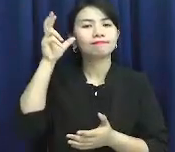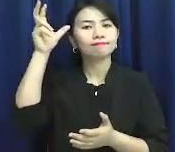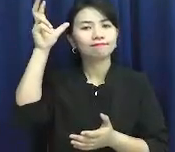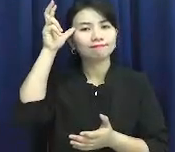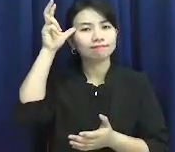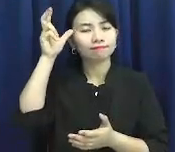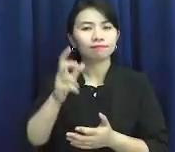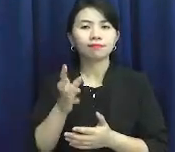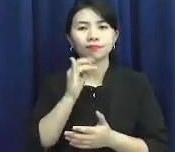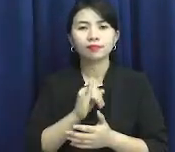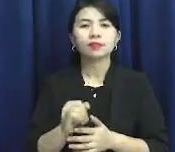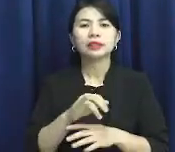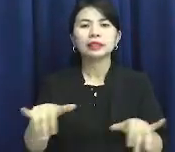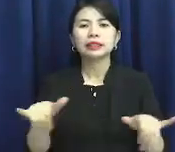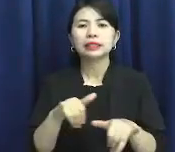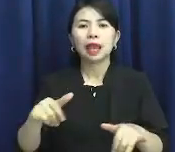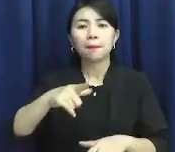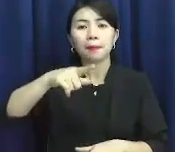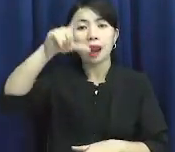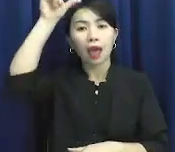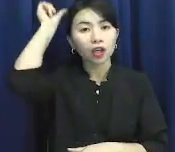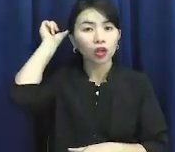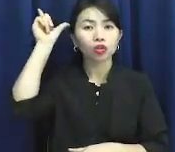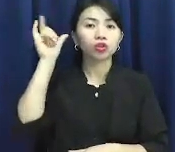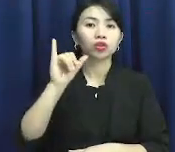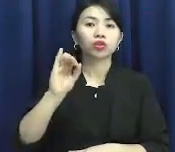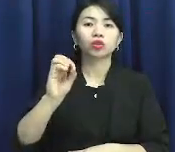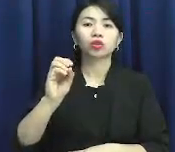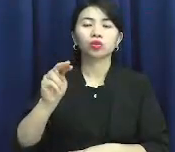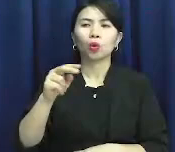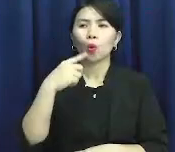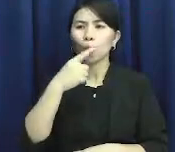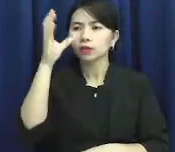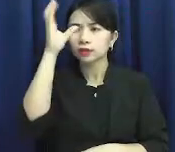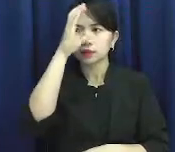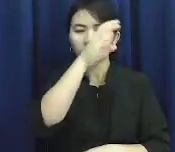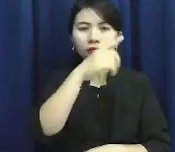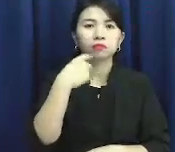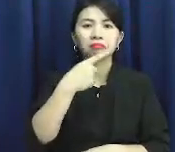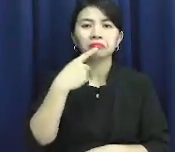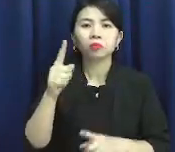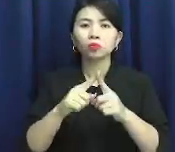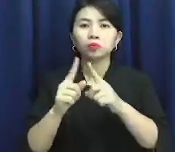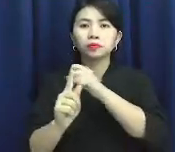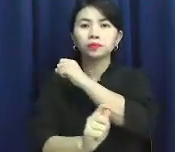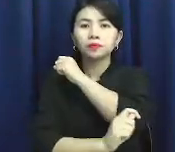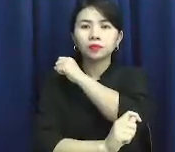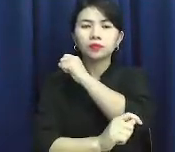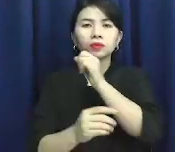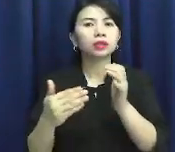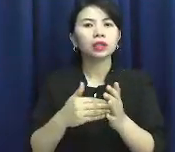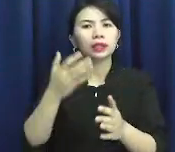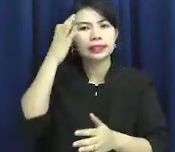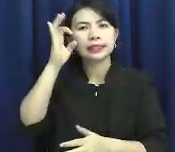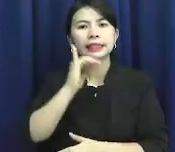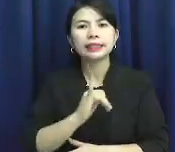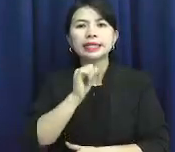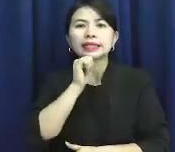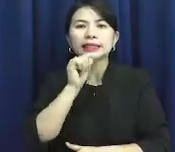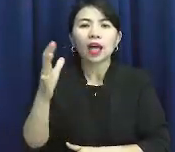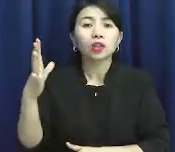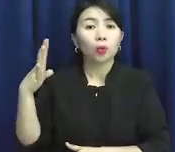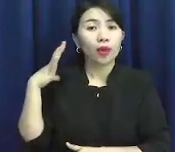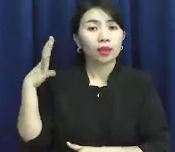devil is like a roaring lion walking about seeking whom he may devour. Tandaan niyo po, he is not waiting, but he